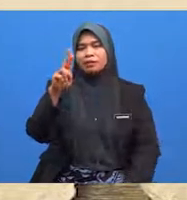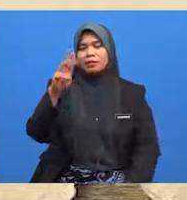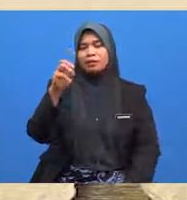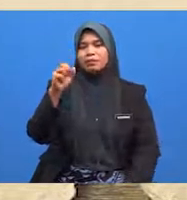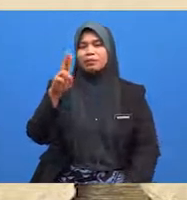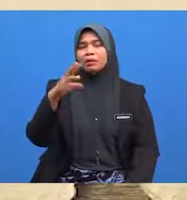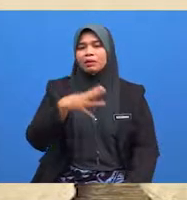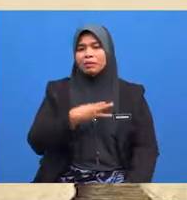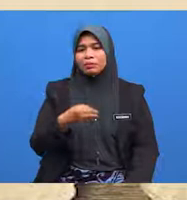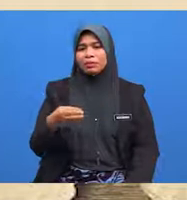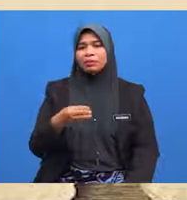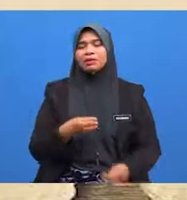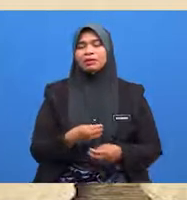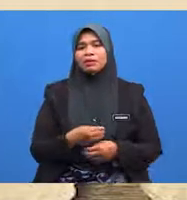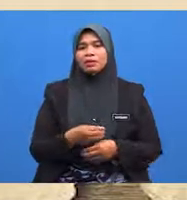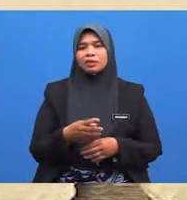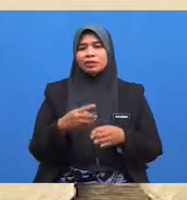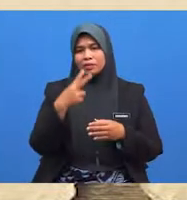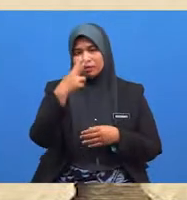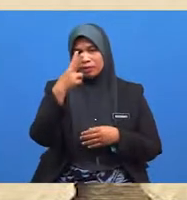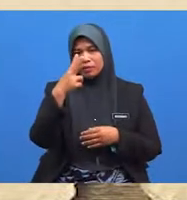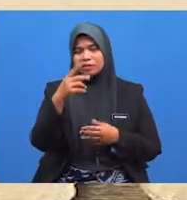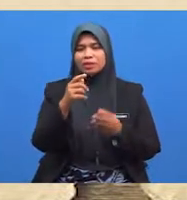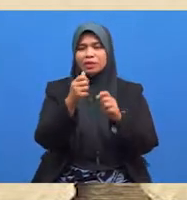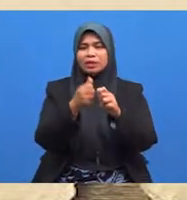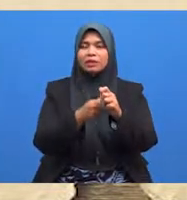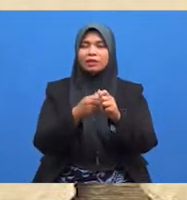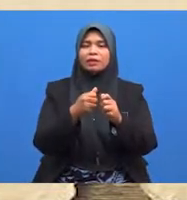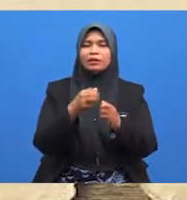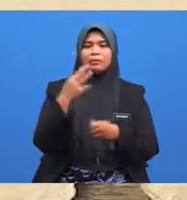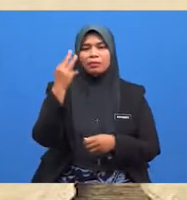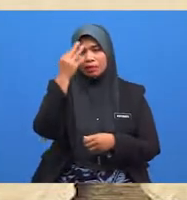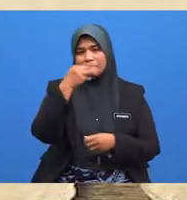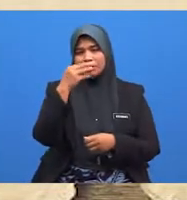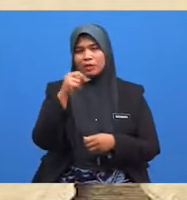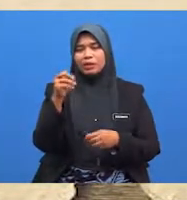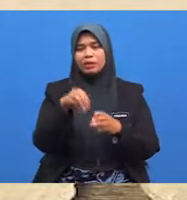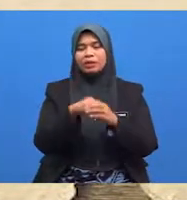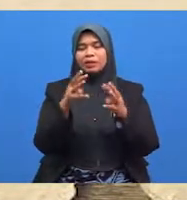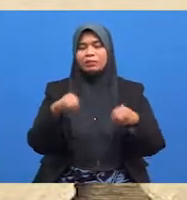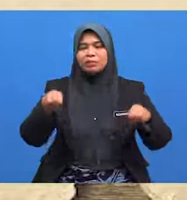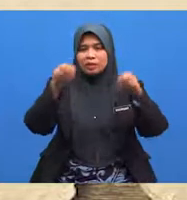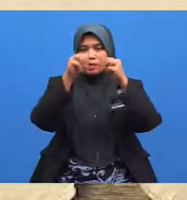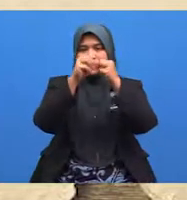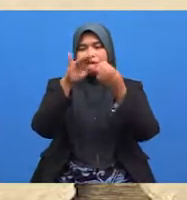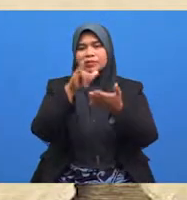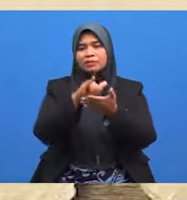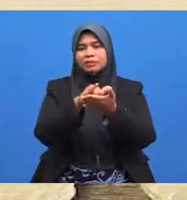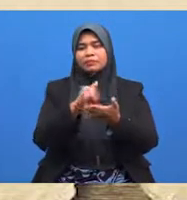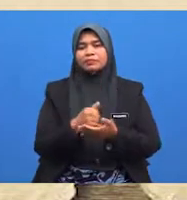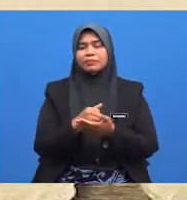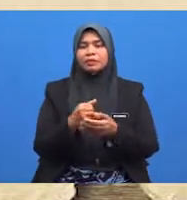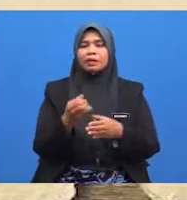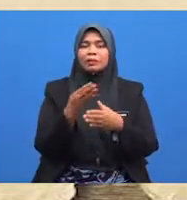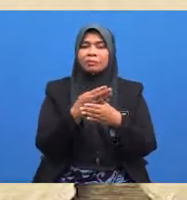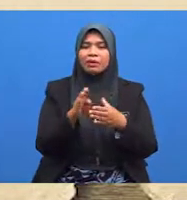ia dikenali sebagai Masjid Marmar Putih. Ia dibuktikan jelas menerusi setiap